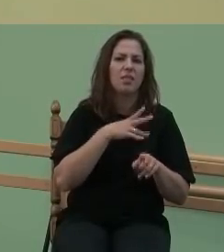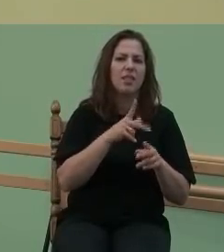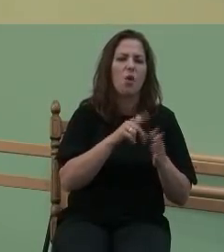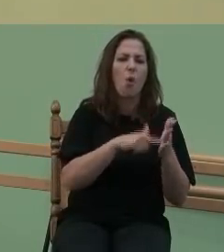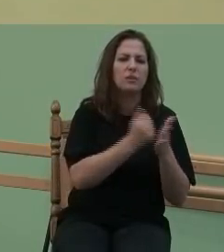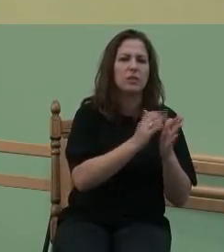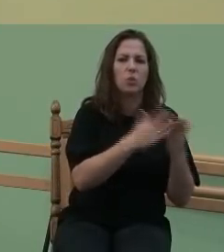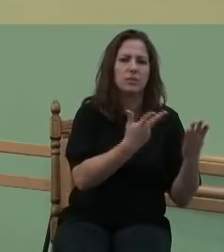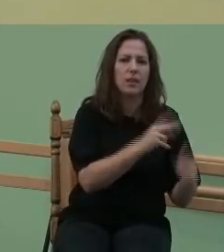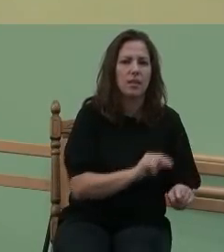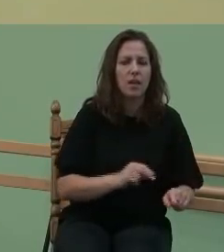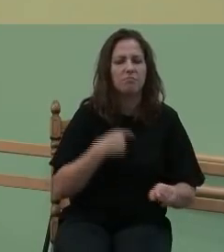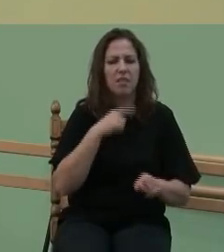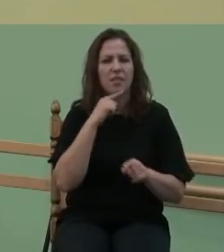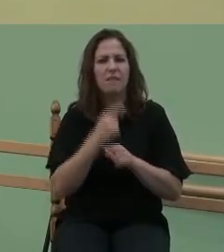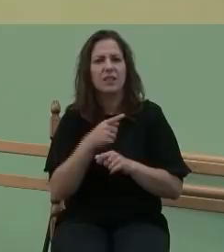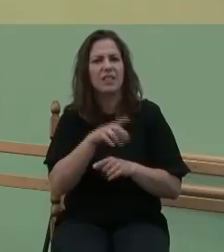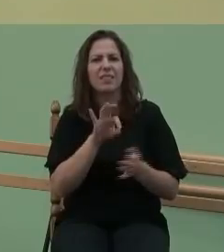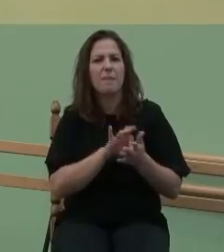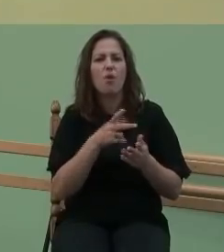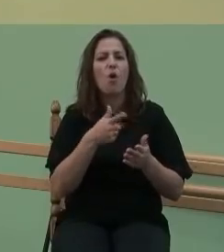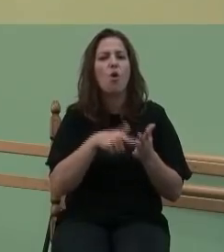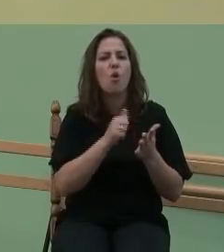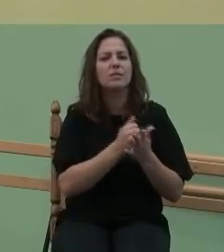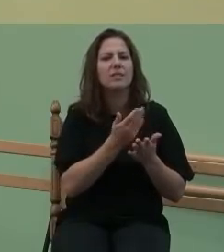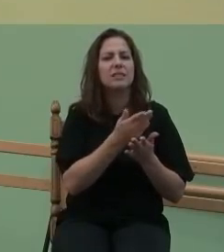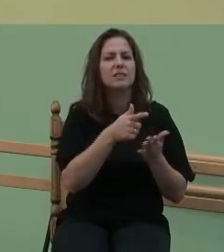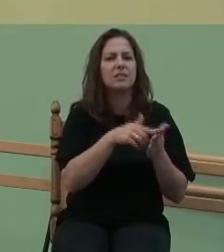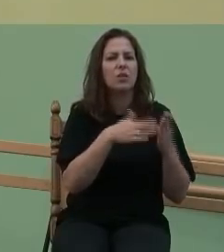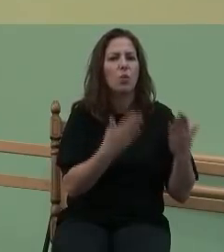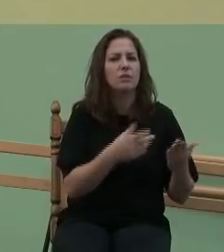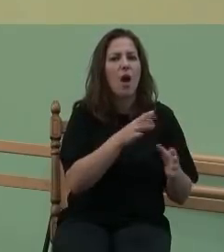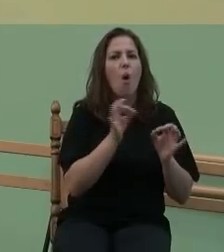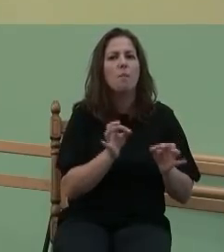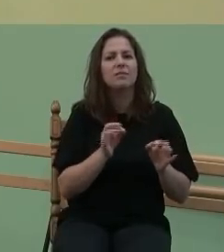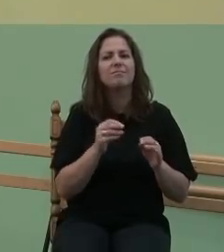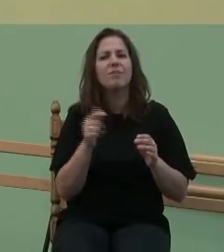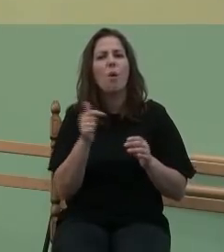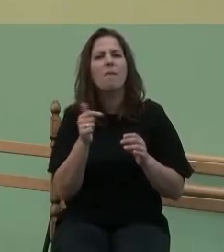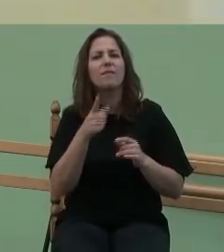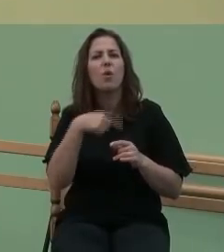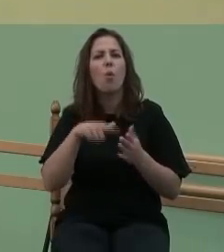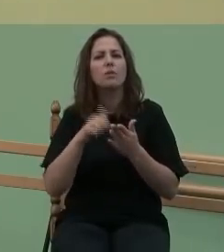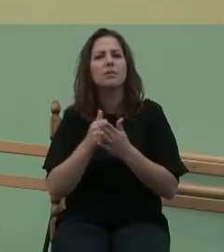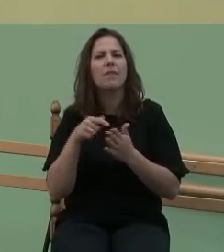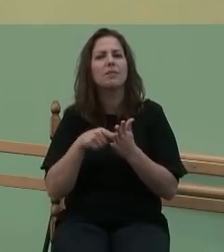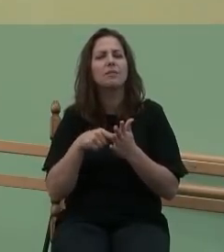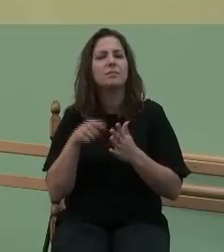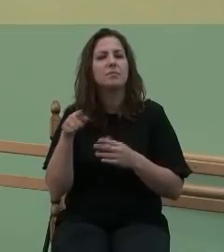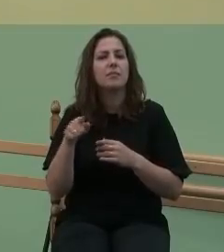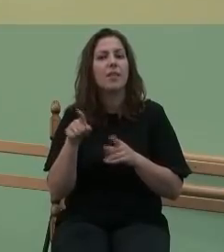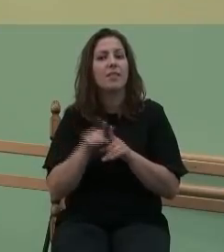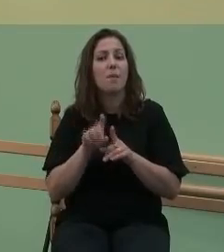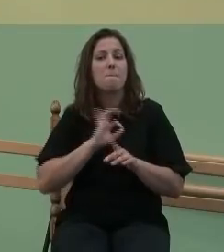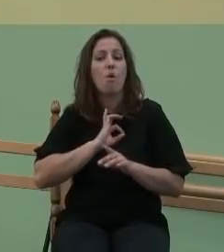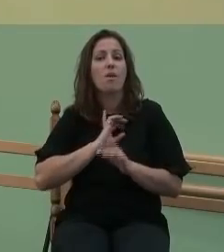niekonstytucyjne. Na przykład twierdzę, że jest na pewno niekonstytucyjna część postanowień obecnie obowiązującego ustawodawstwa covidowego. Ale to